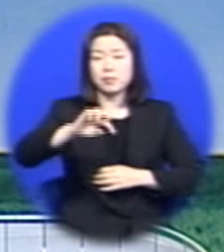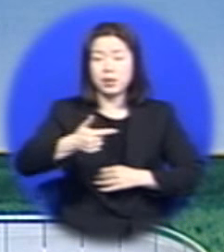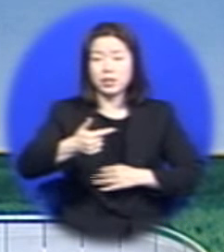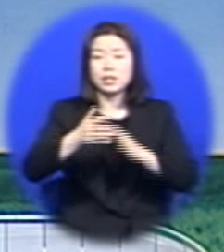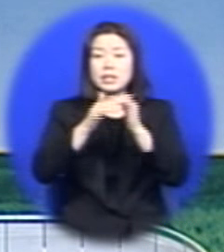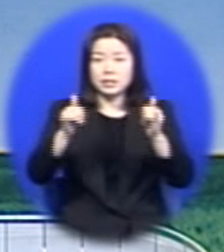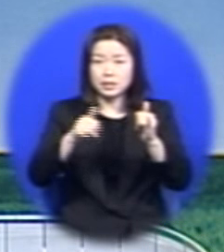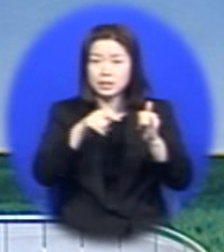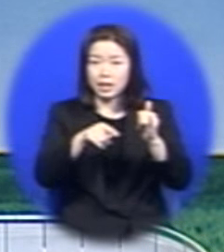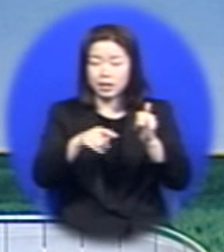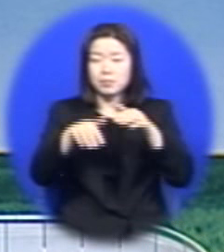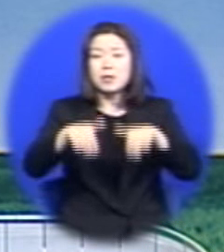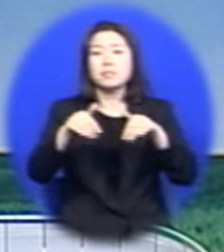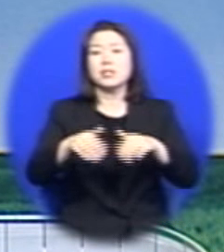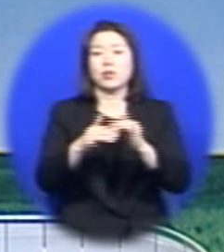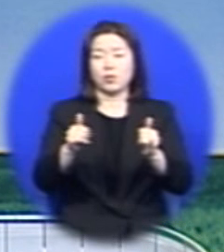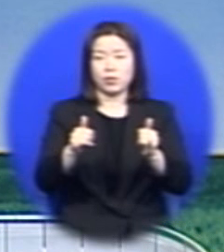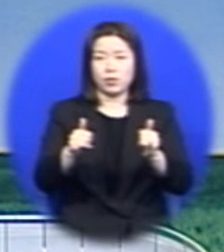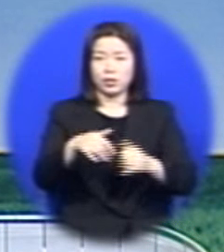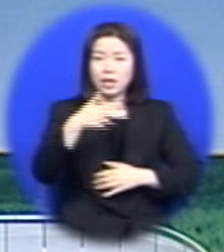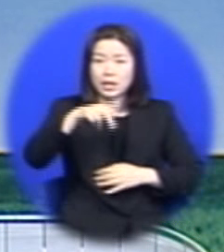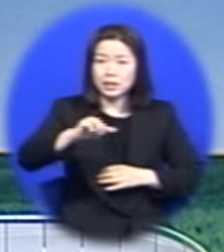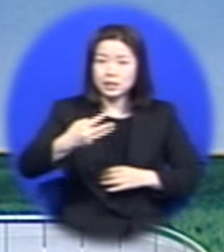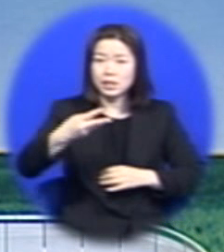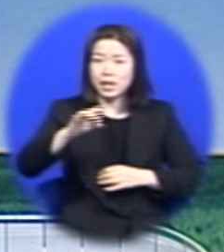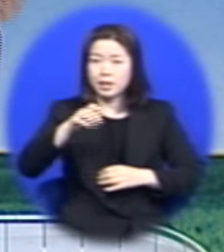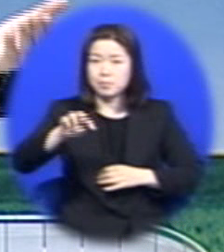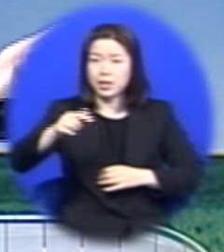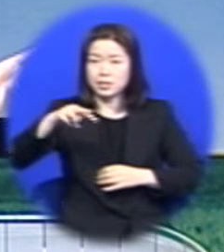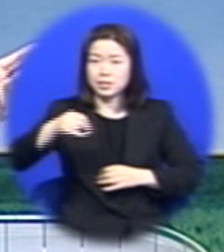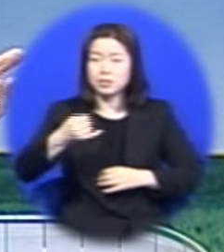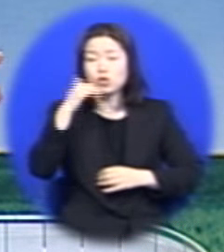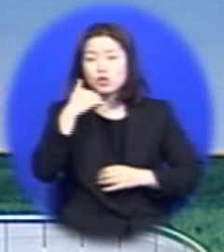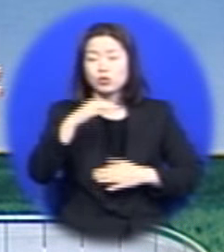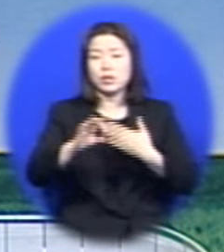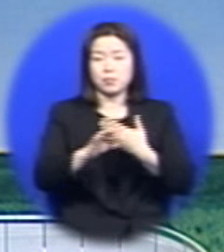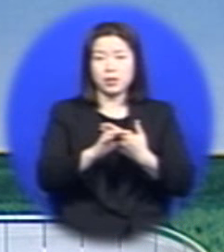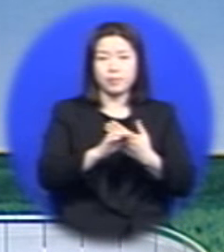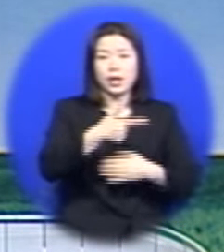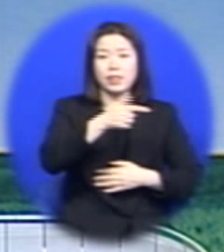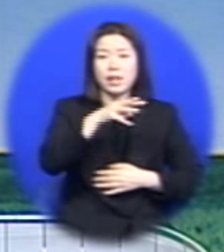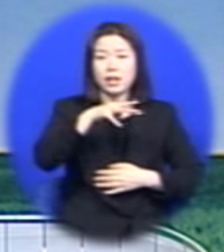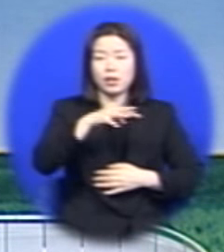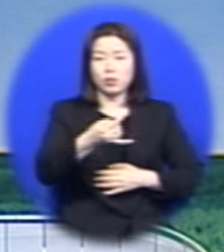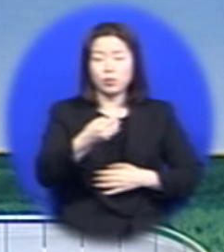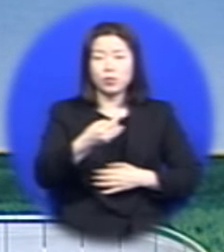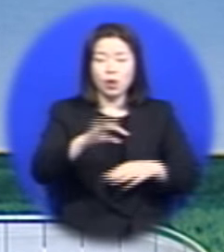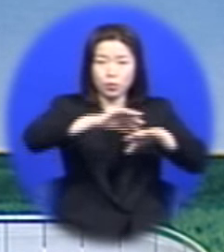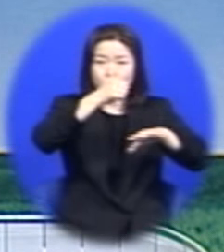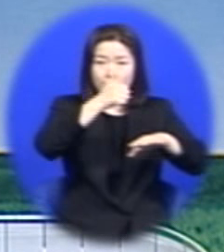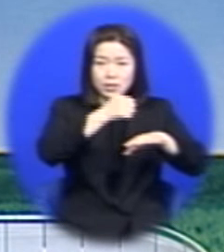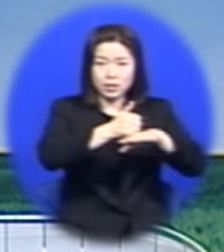그런데 이 클레멘스가 어떤 사람이냐면 그 아버지가 네로 황제 시절에 아주 유력한